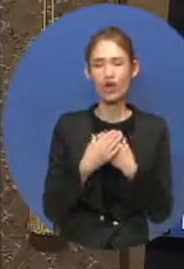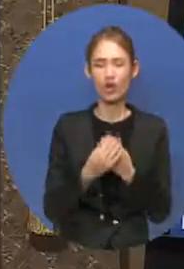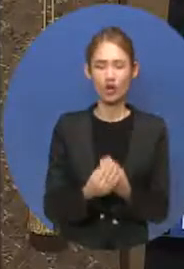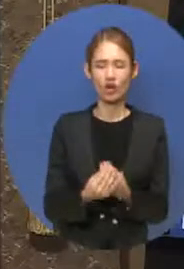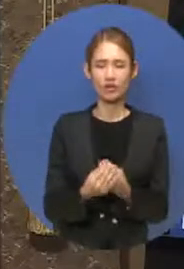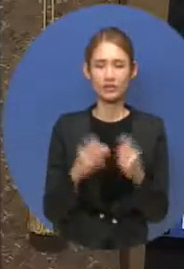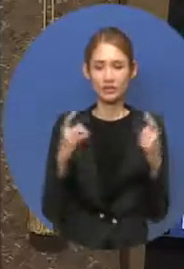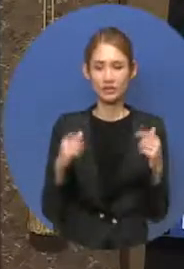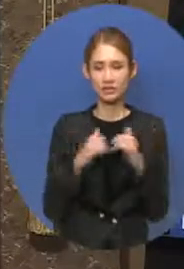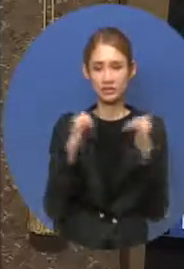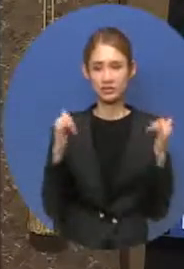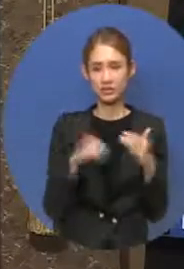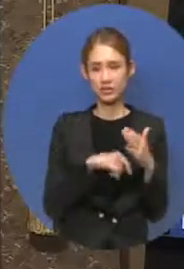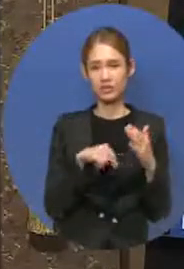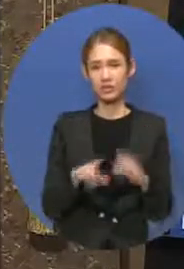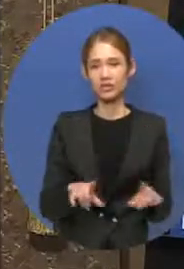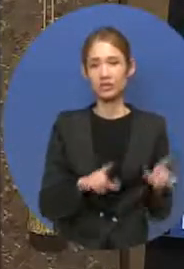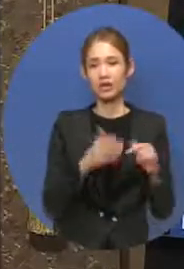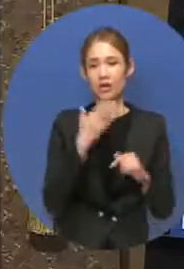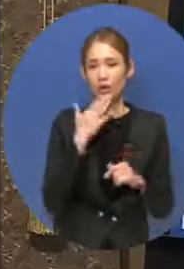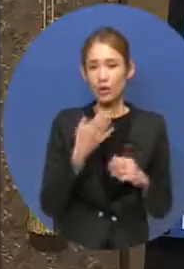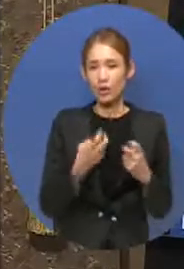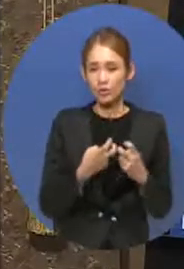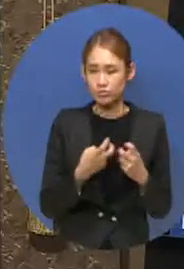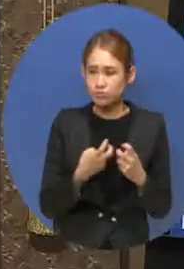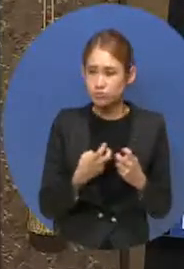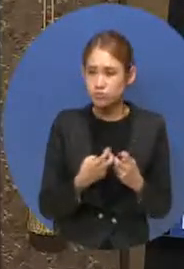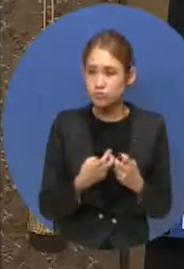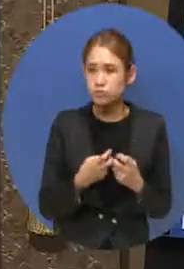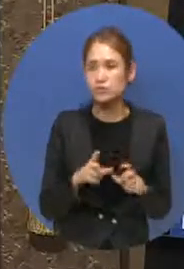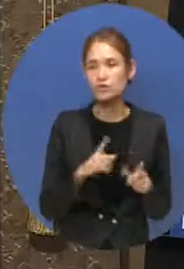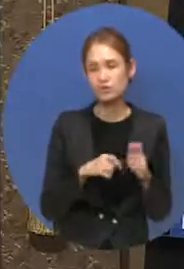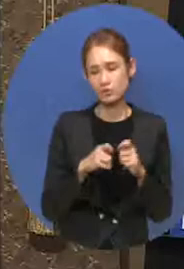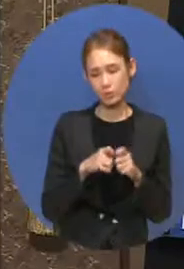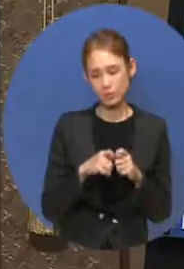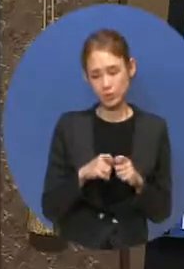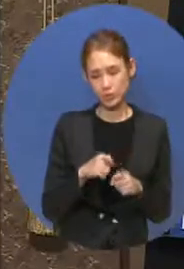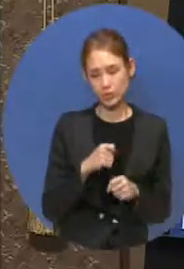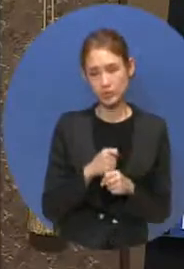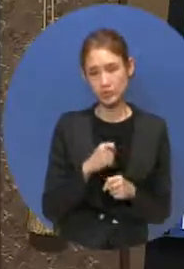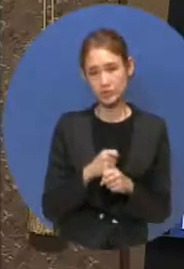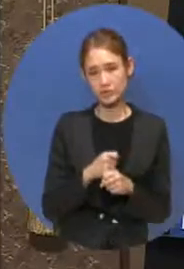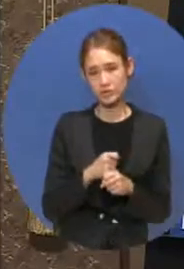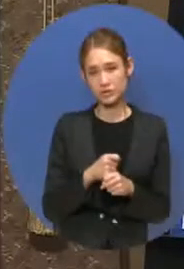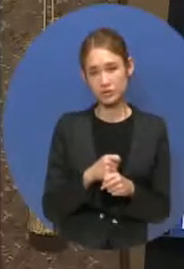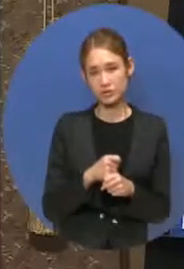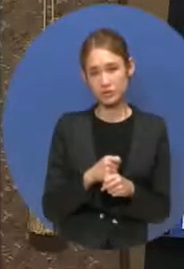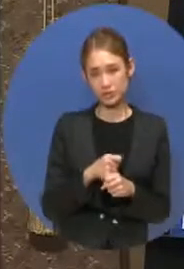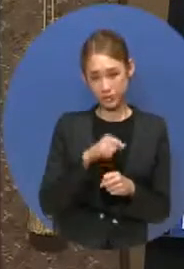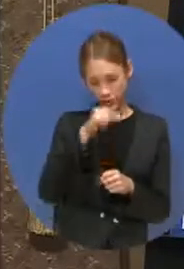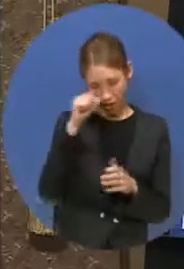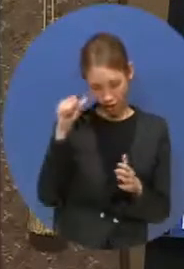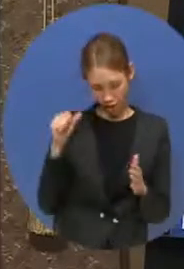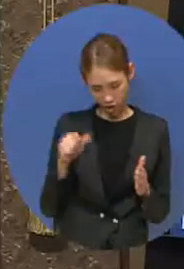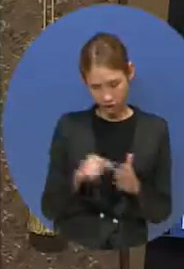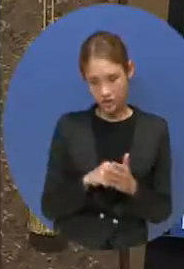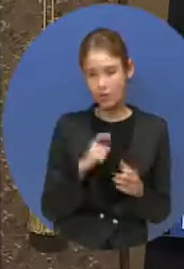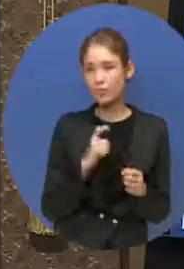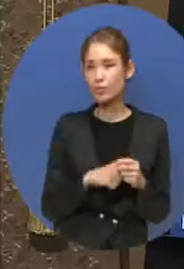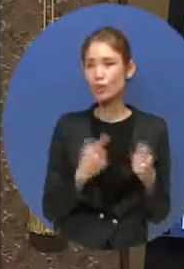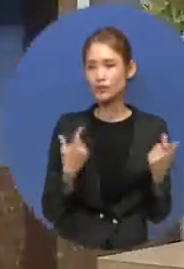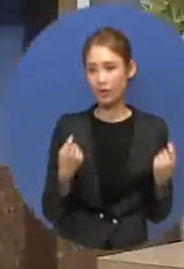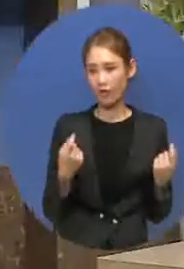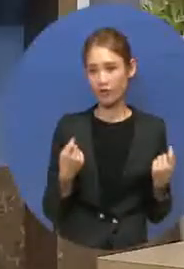지역사회에 살아갈 수 있을까를 아주 촘촘하게 만들어 나가는 것이 저희가 하나의 평생 목적이 아닐까 이렇게 싶습니다.